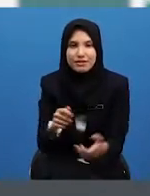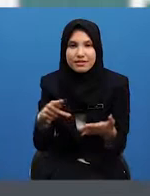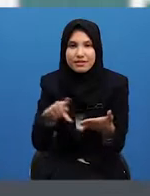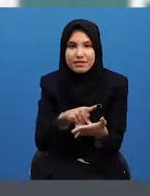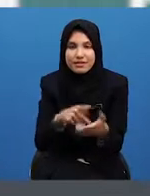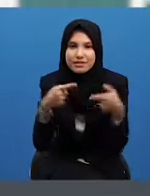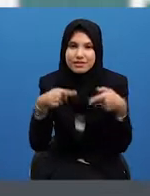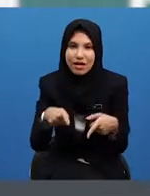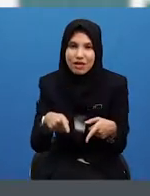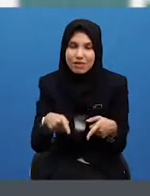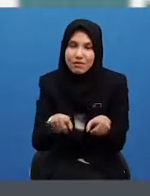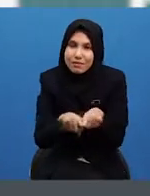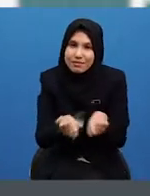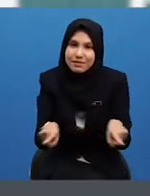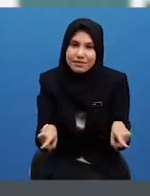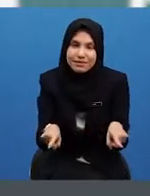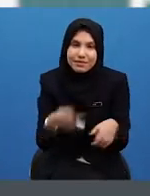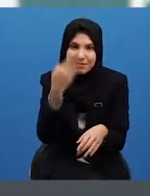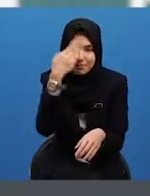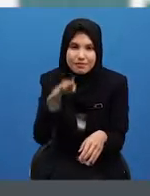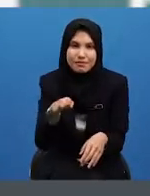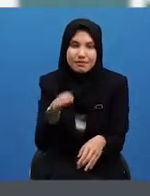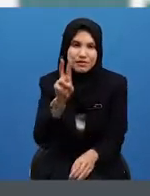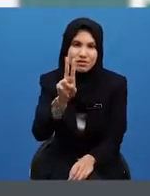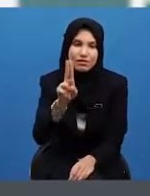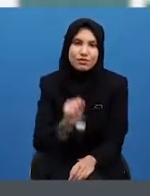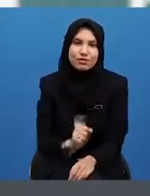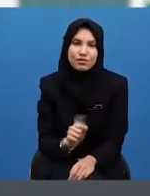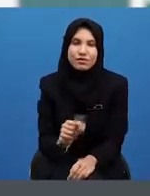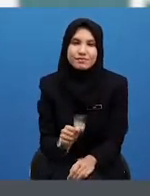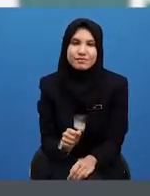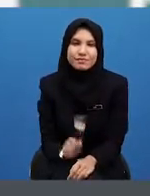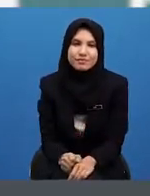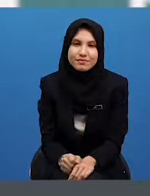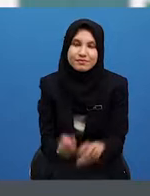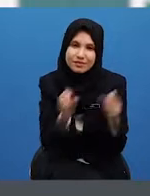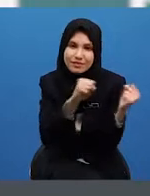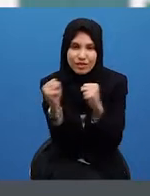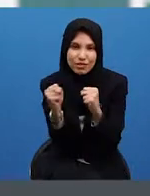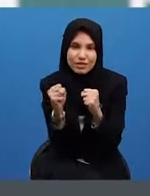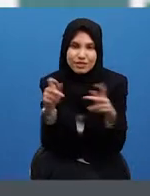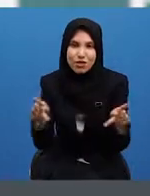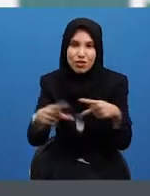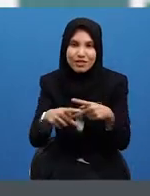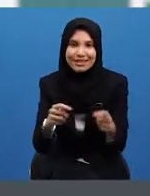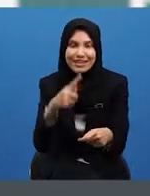jawaban berbezel bagi kedua-dua keadaan kota tersebut